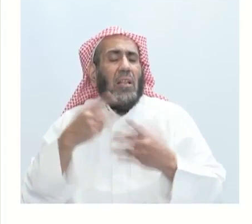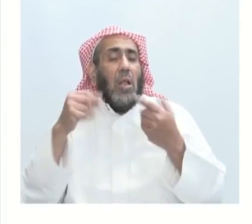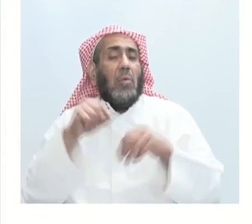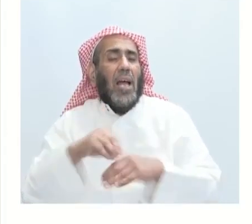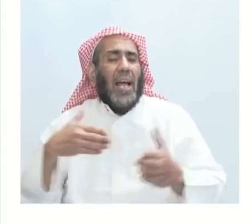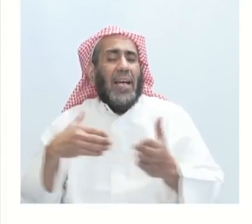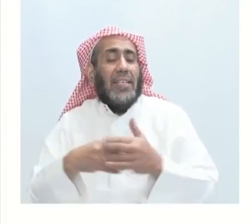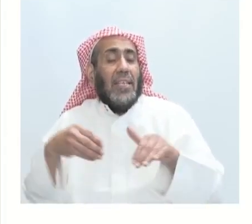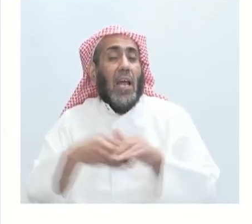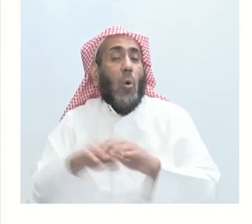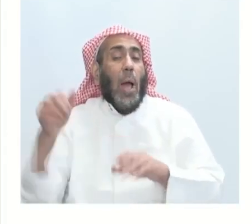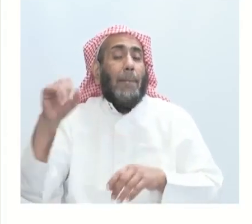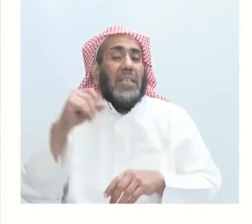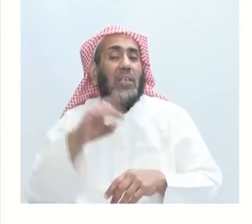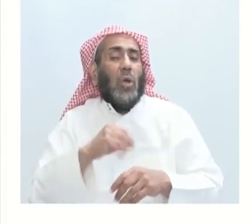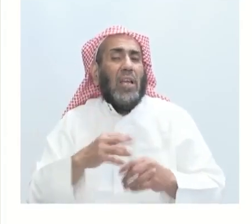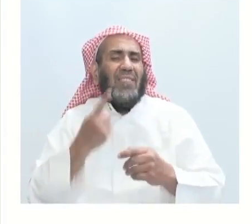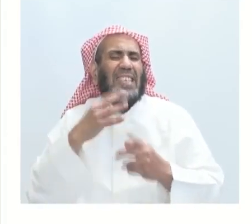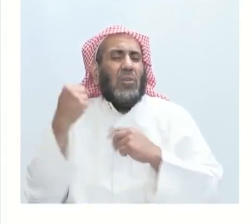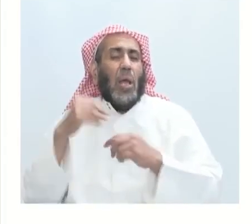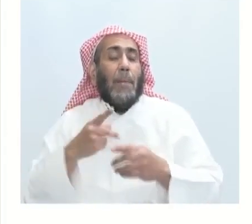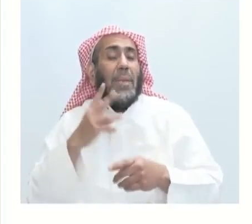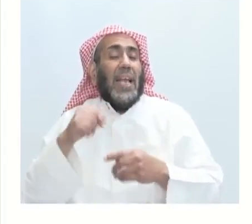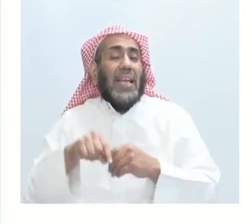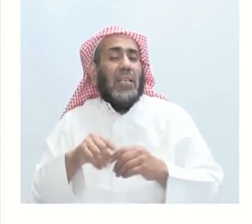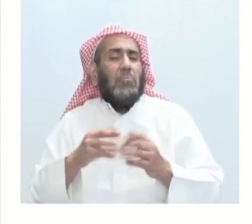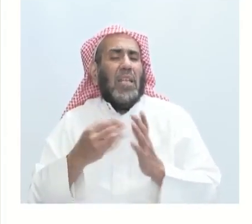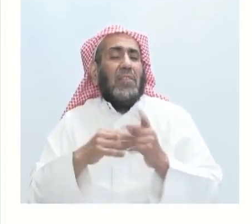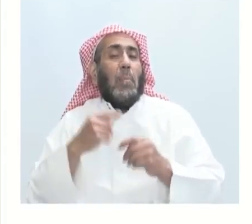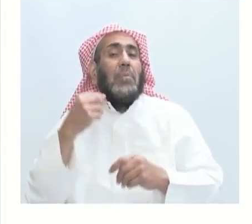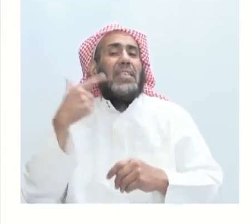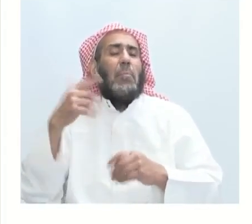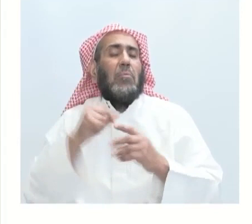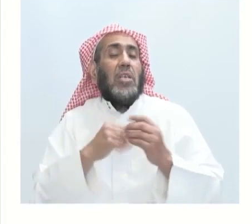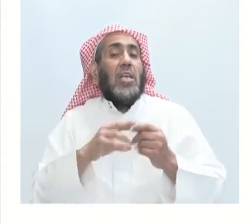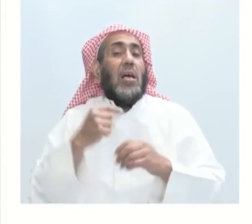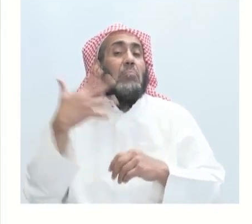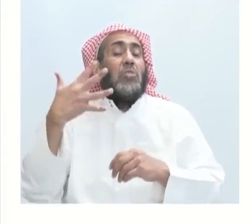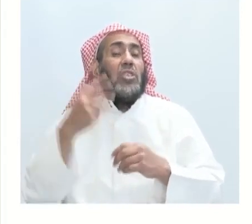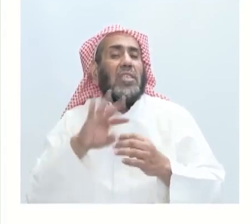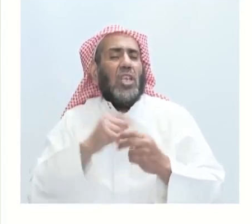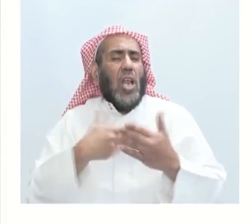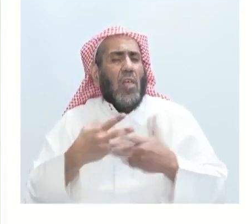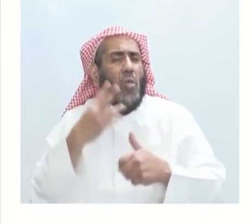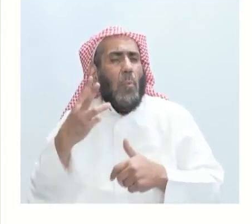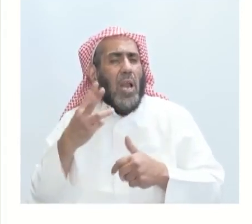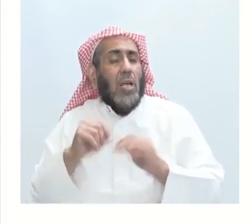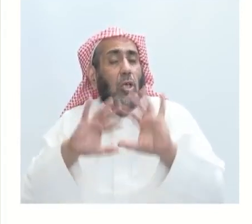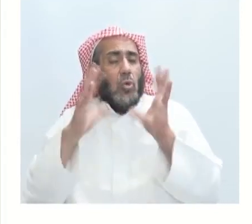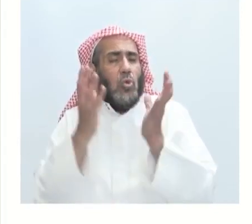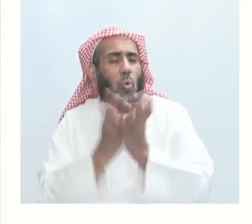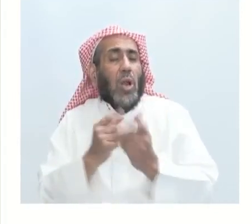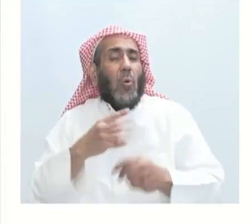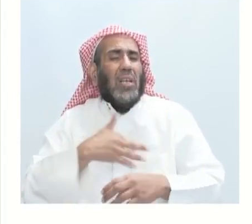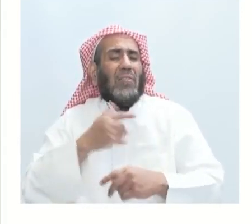الحديث حتى ادخله احمد شوقي في السنوات الاخيره ومن حياته بتاليف سبع مسرحيات خمس منها شعريه ثلاث منها تصور العواطف